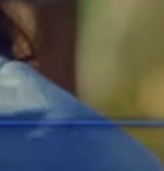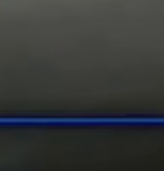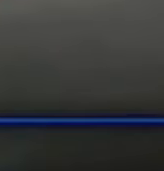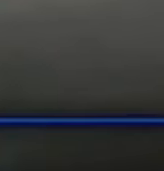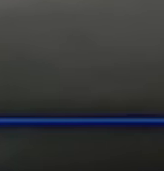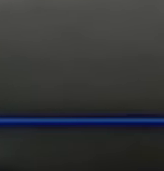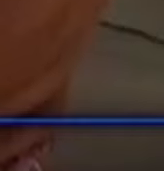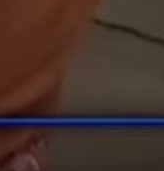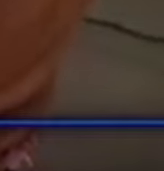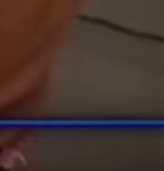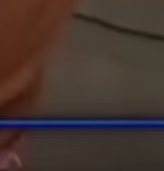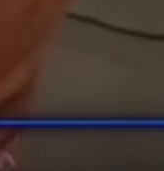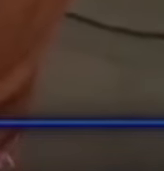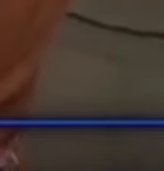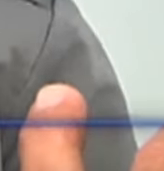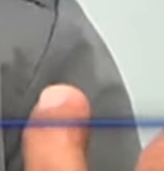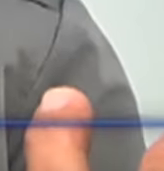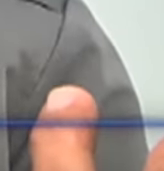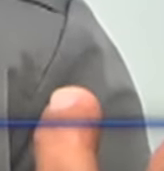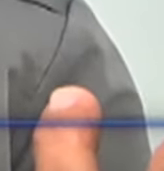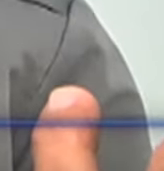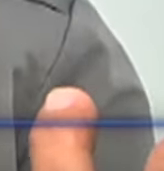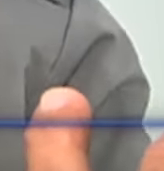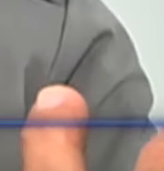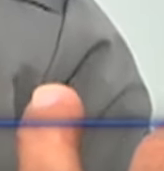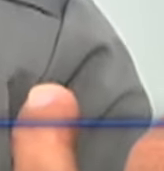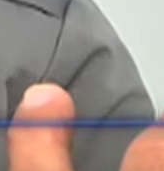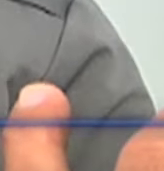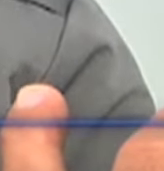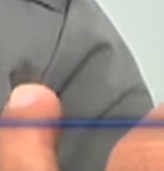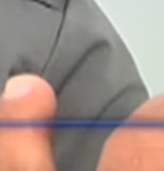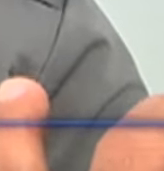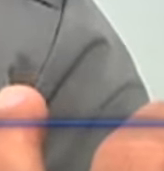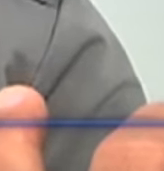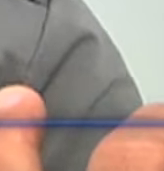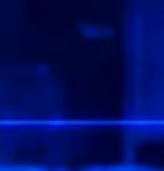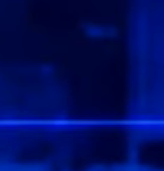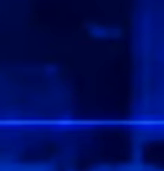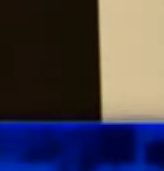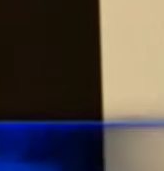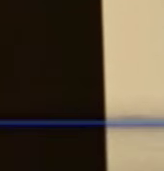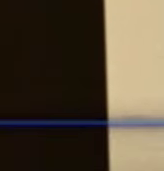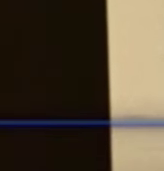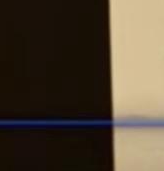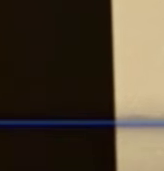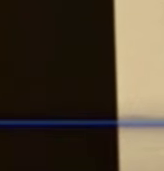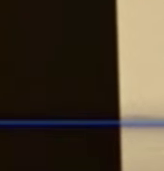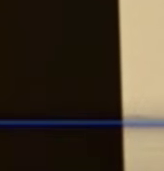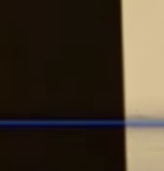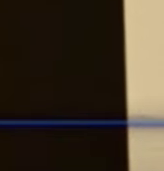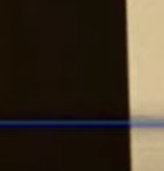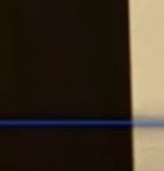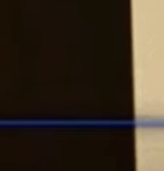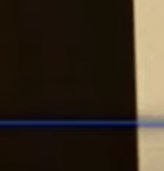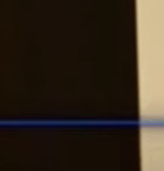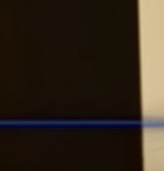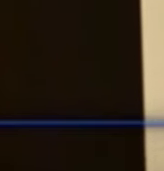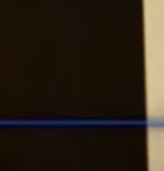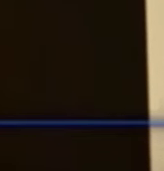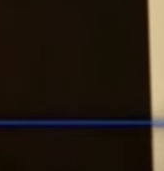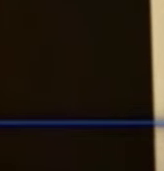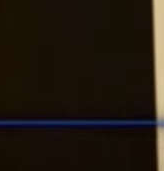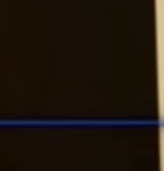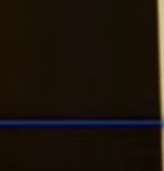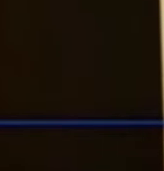Abangan, mga teleserye sa Pilipinas, gustong gawing pang-K-drama ang level. At NCT member na si